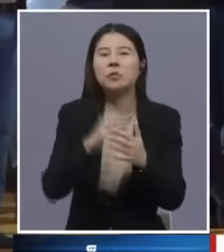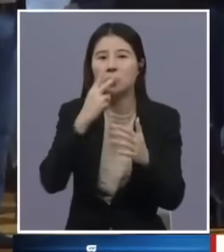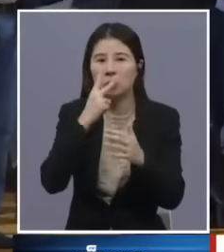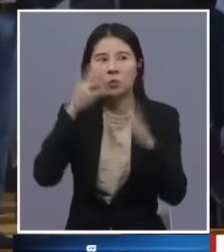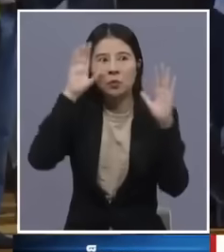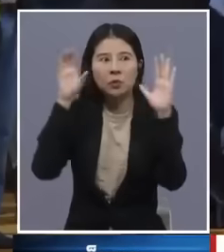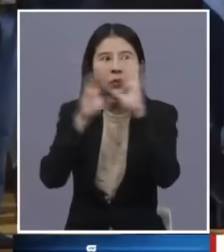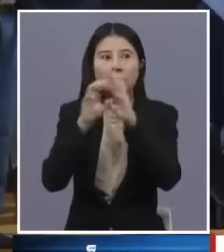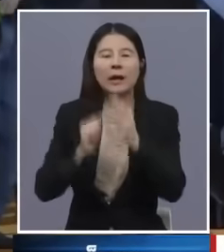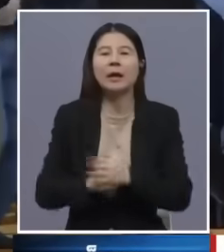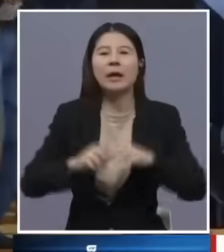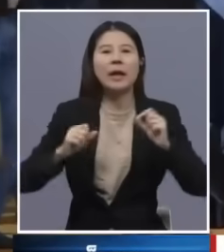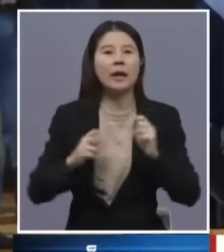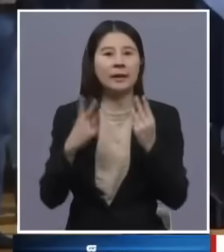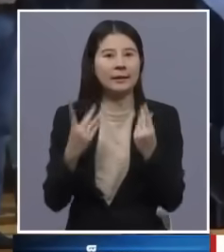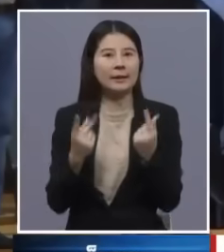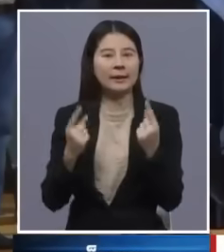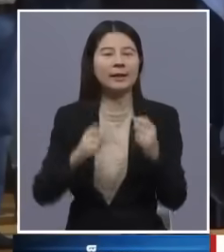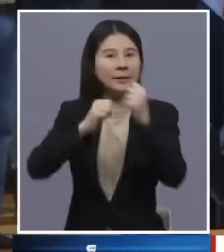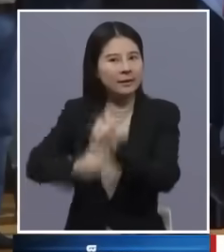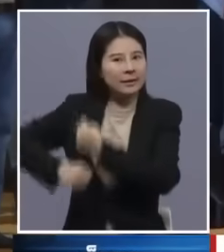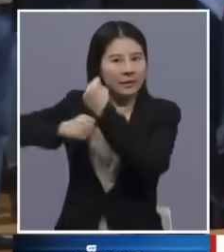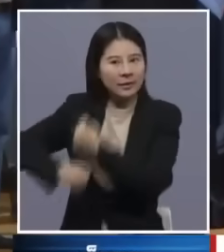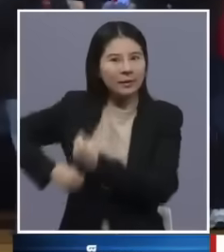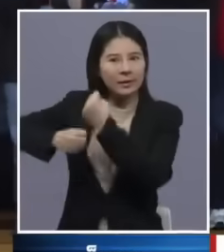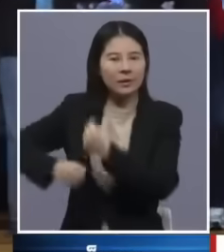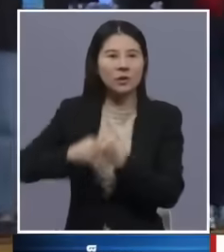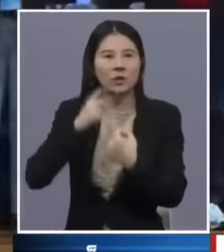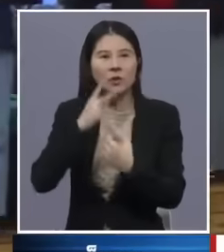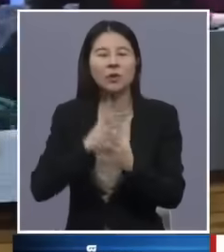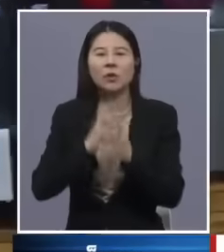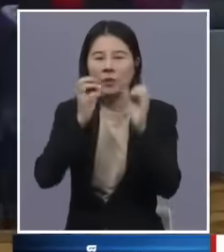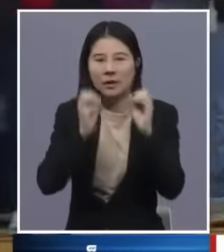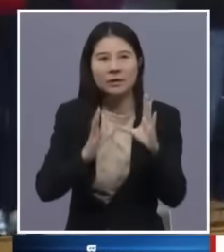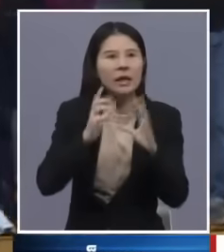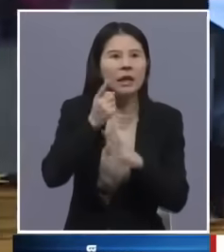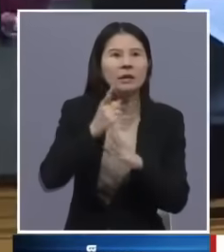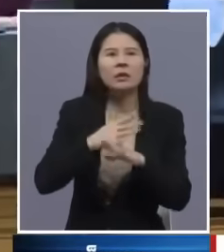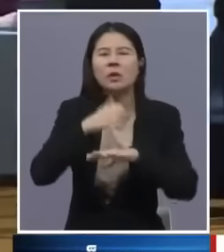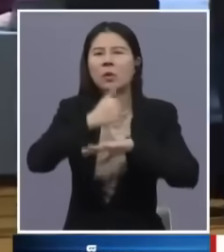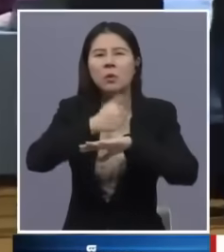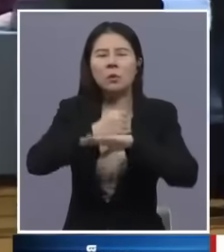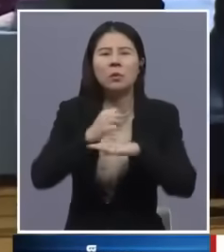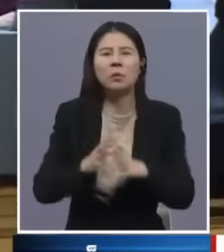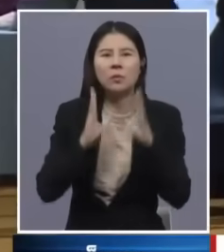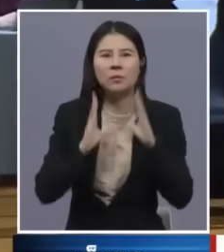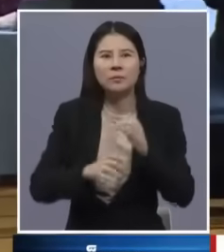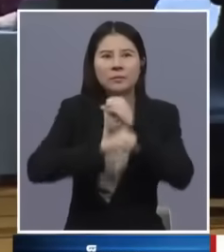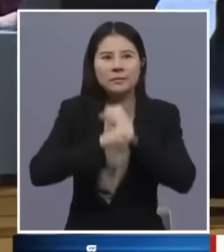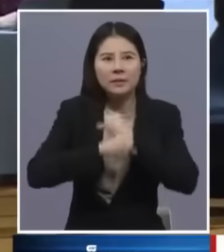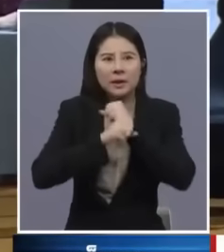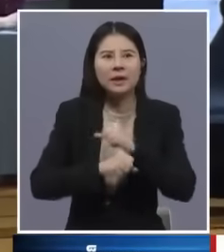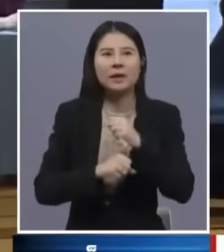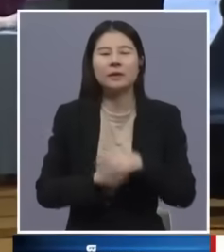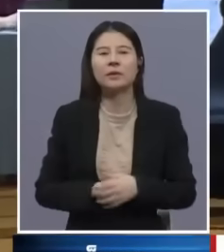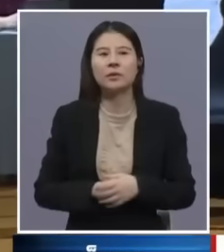ที่เขาเต้นแจวเรือกัน โอ้โหนี่แต่ละคนเนี่ยคุณพิชัยนฤตพันธ ์ อาจารย์ชูศักดิ์ศิรินินแต่ละคนก็ผู้อาวุโสด้วยนะ ใช่ค่ะ เขามาแ